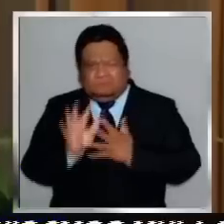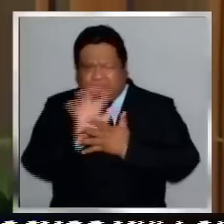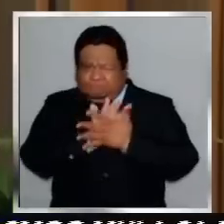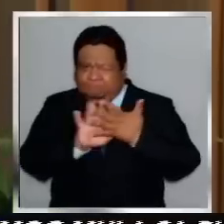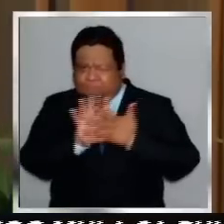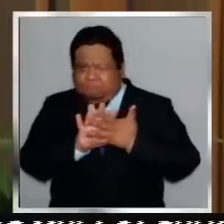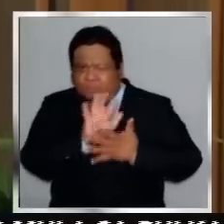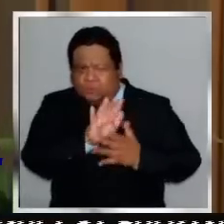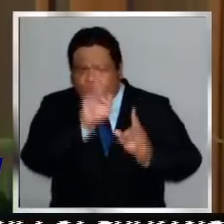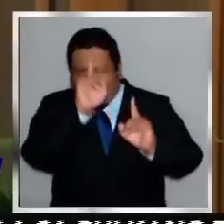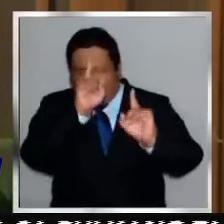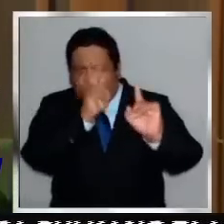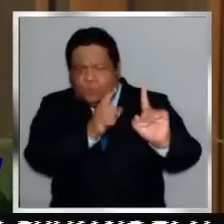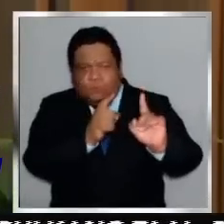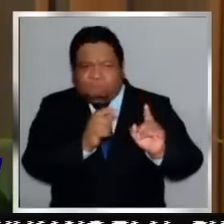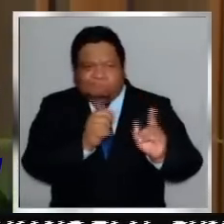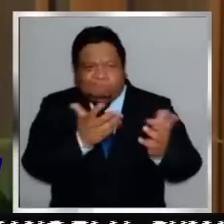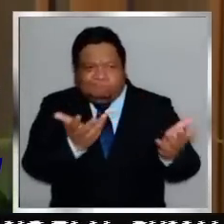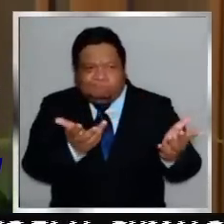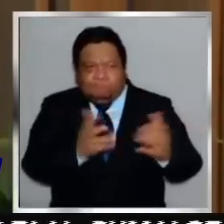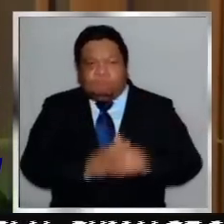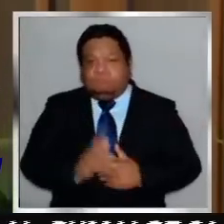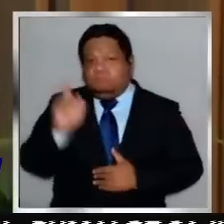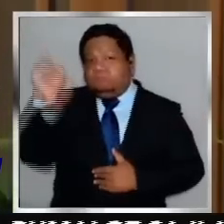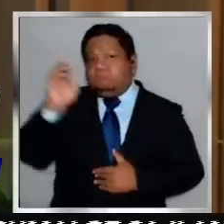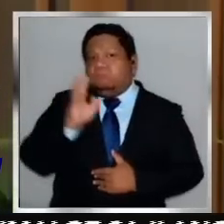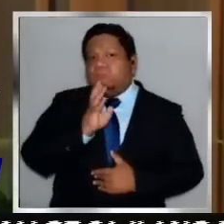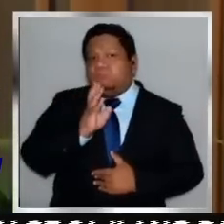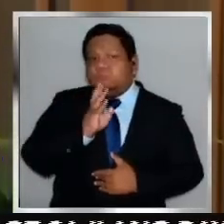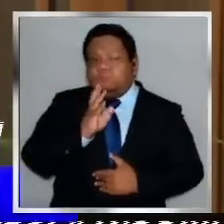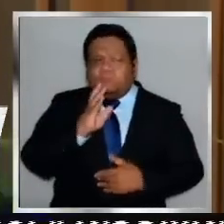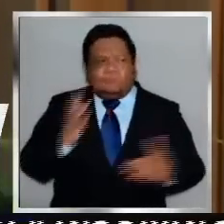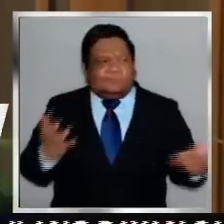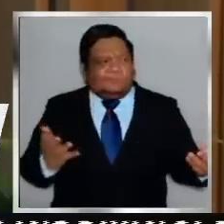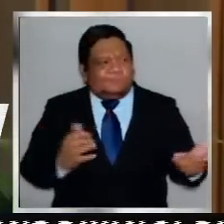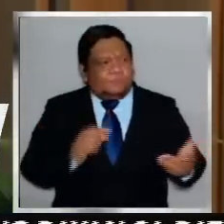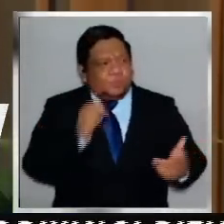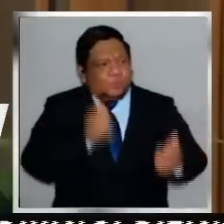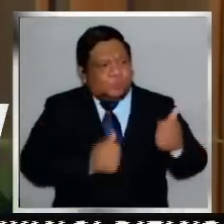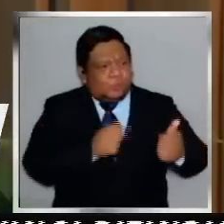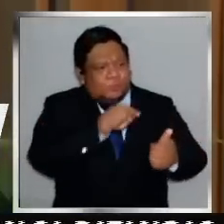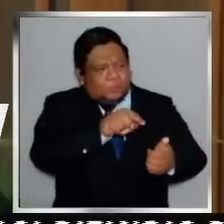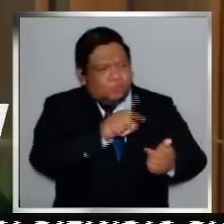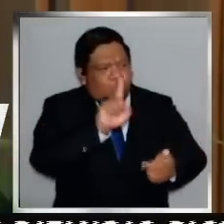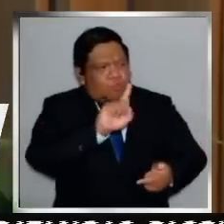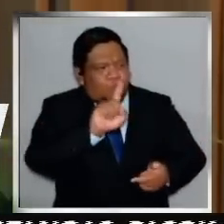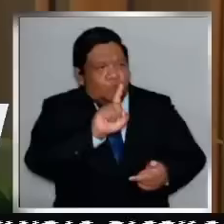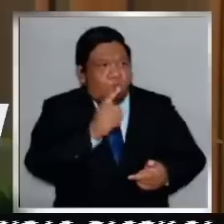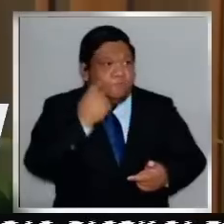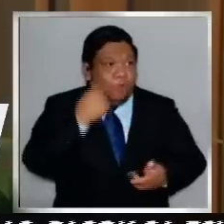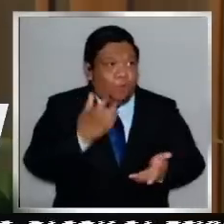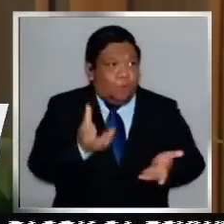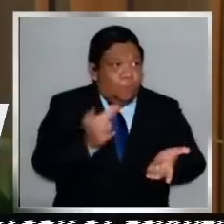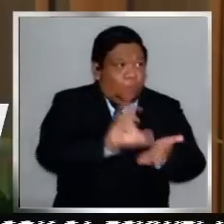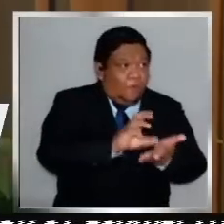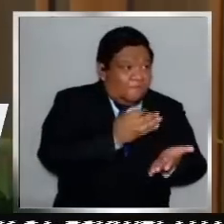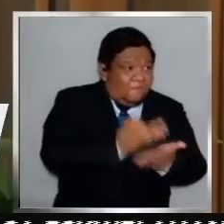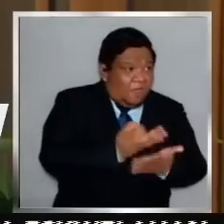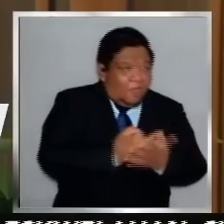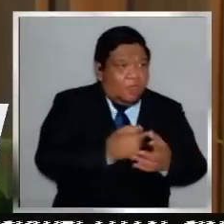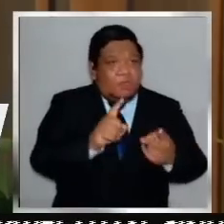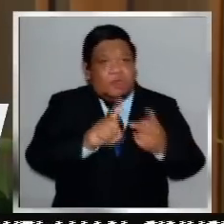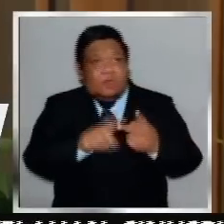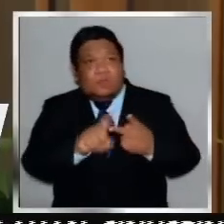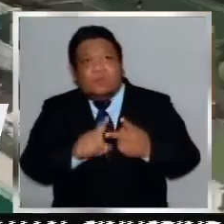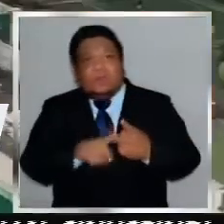Hindi nakalagay doon sa bill, halimbawa, na ano ba talaga siya, sovereign wealth fund or strategic investment fund, kasi maraming iba't ibang